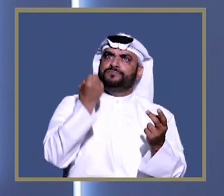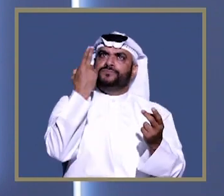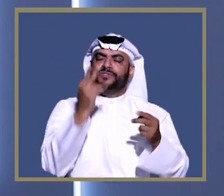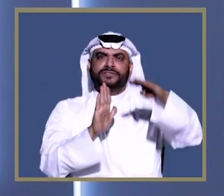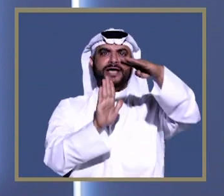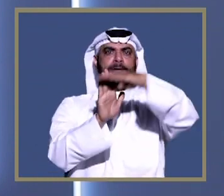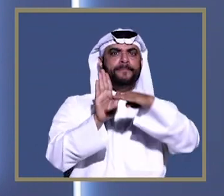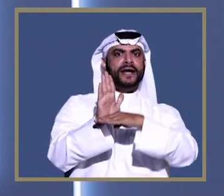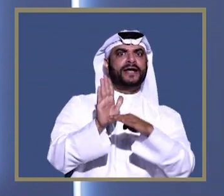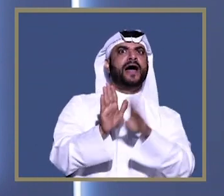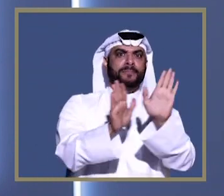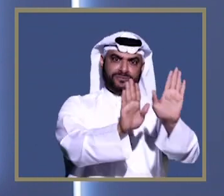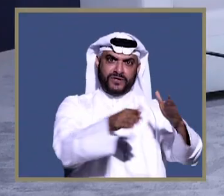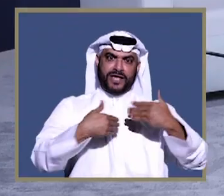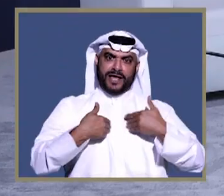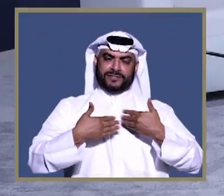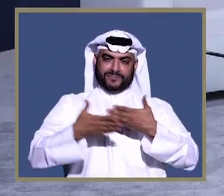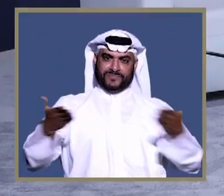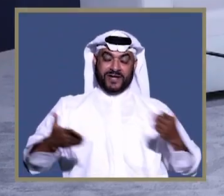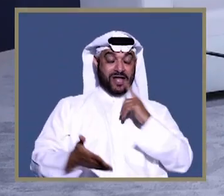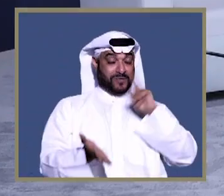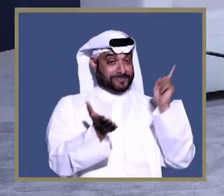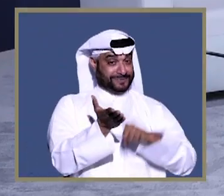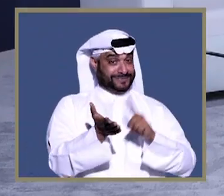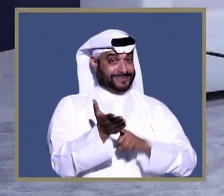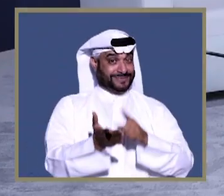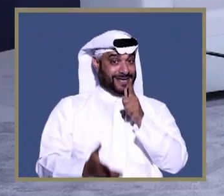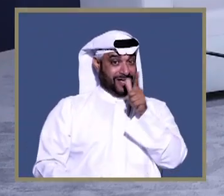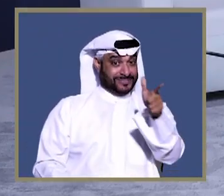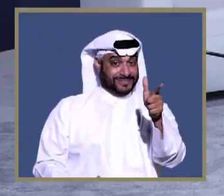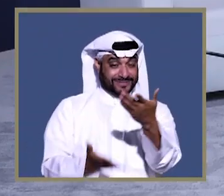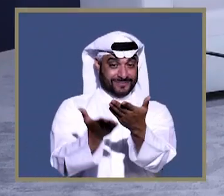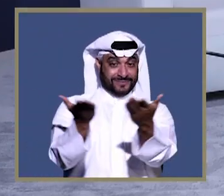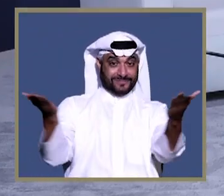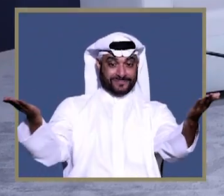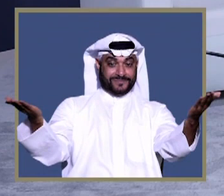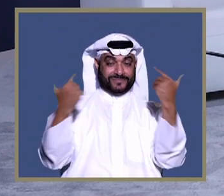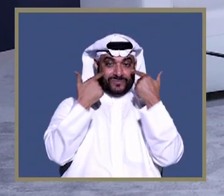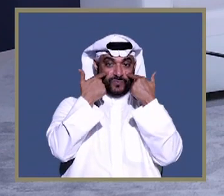من برنامج انتخابي. فصراحة حس